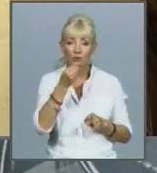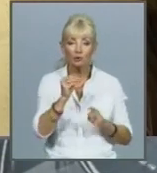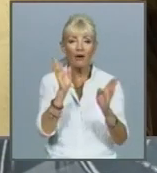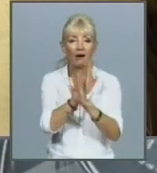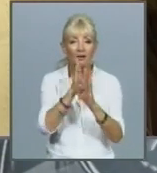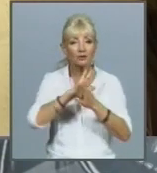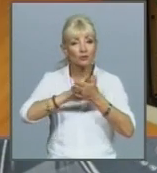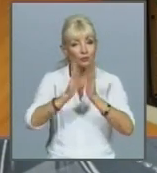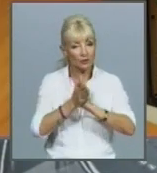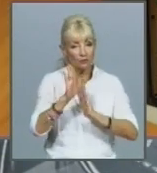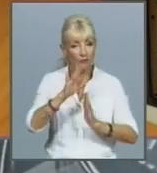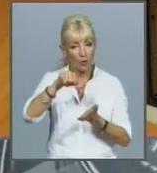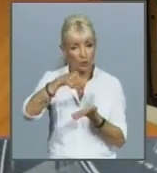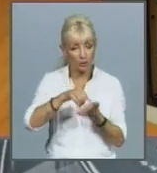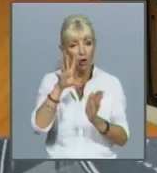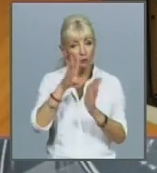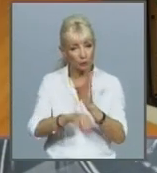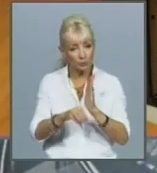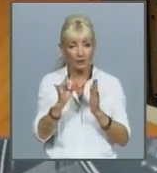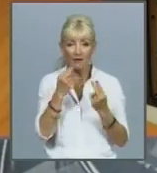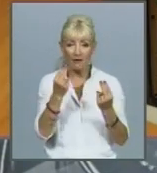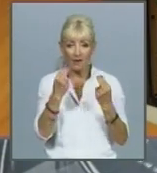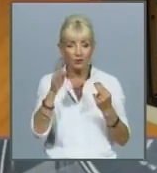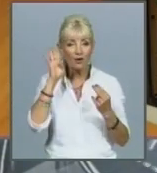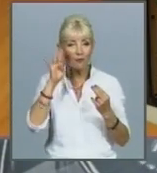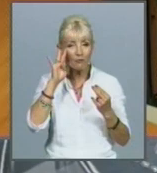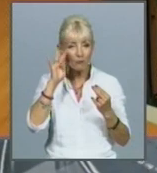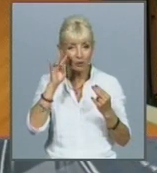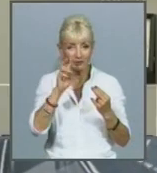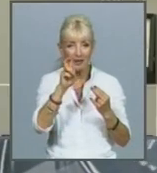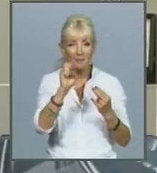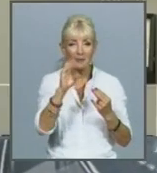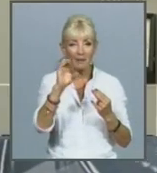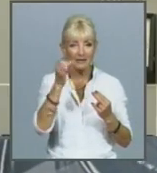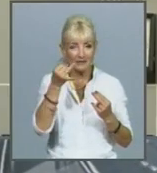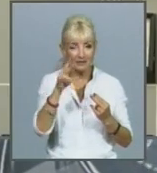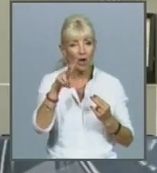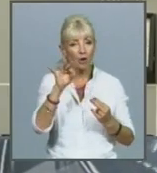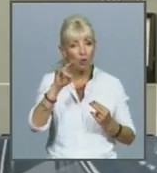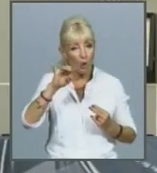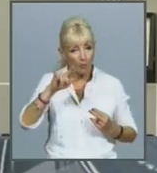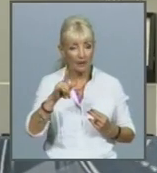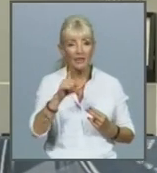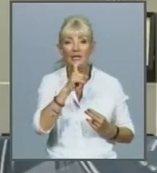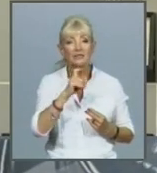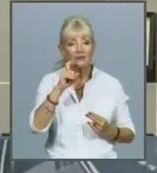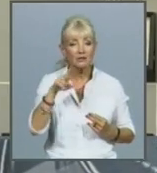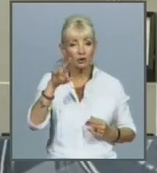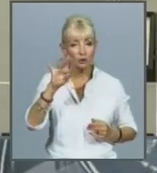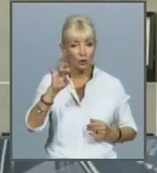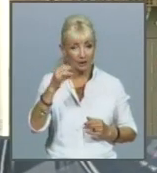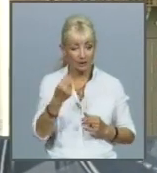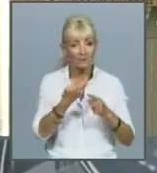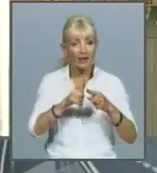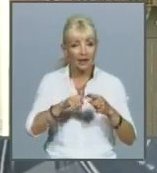екологічну ситуацію в місті, у тому числі якість водних басейнів річок Клопень, Уди та Сіверський Донець. Даний проект